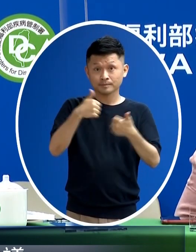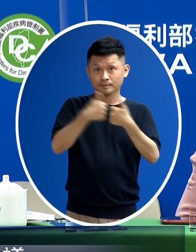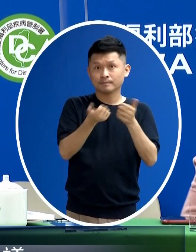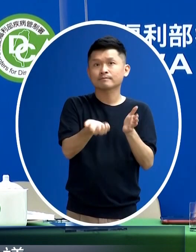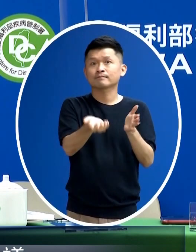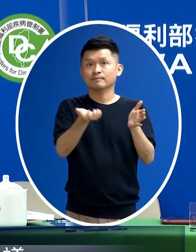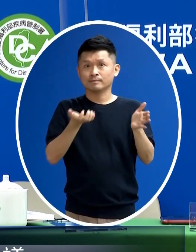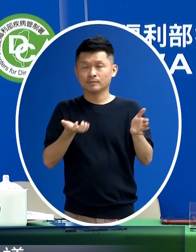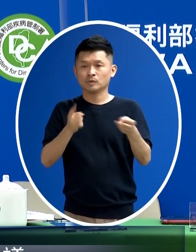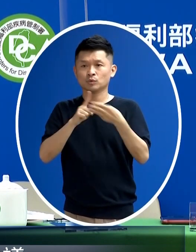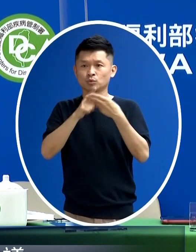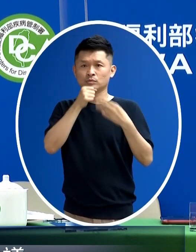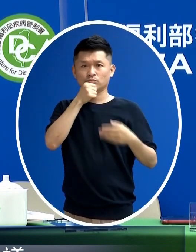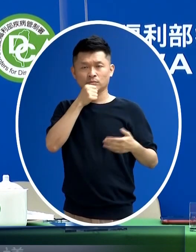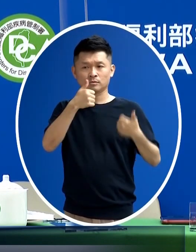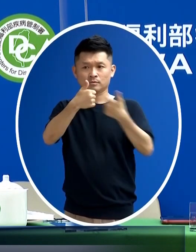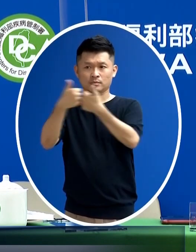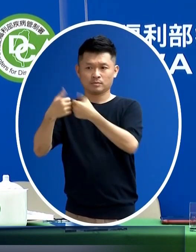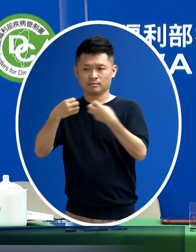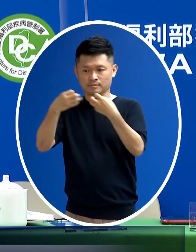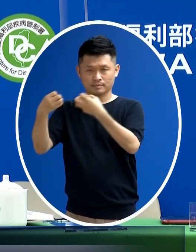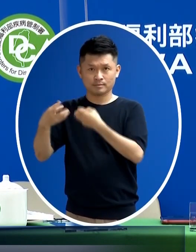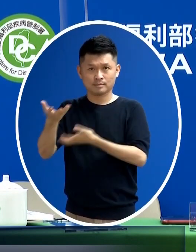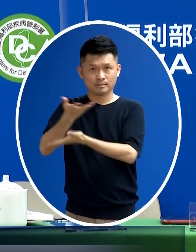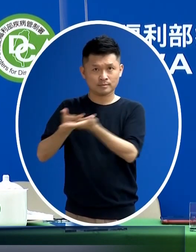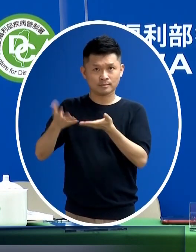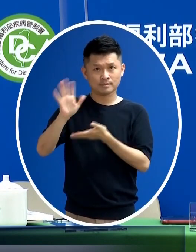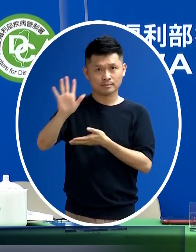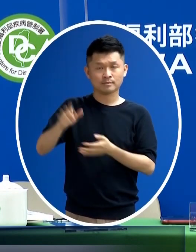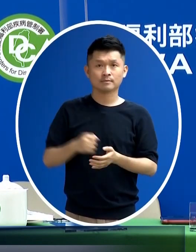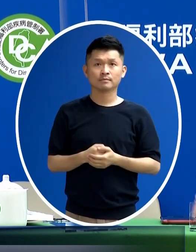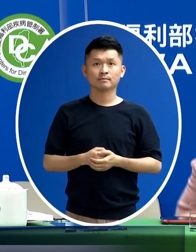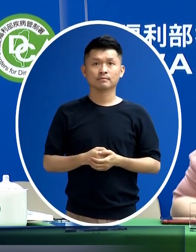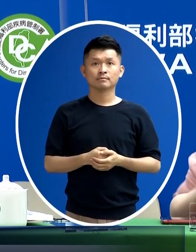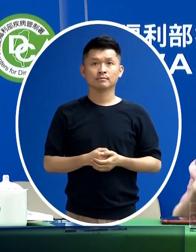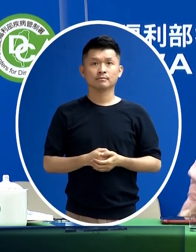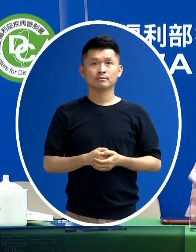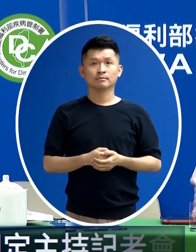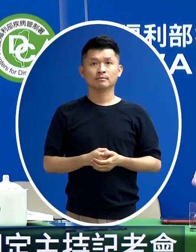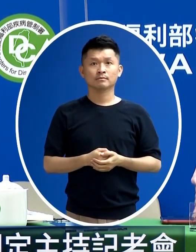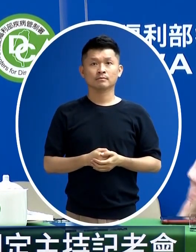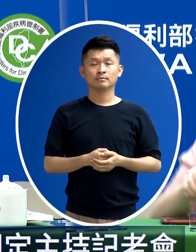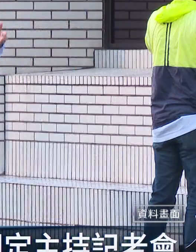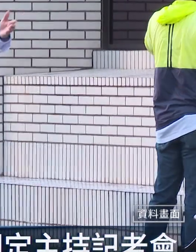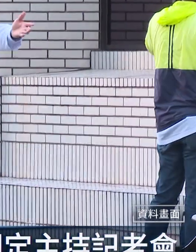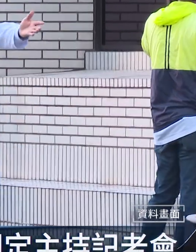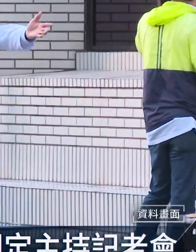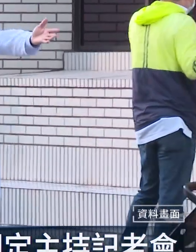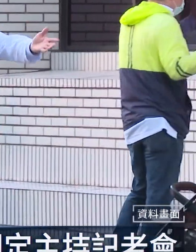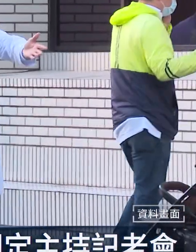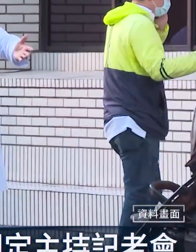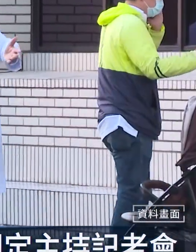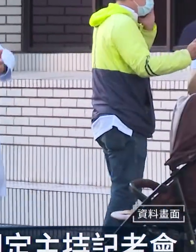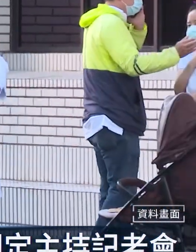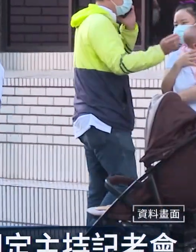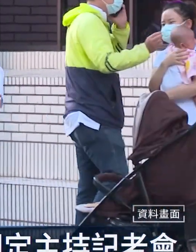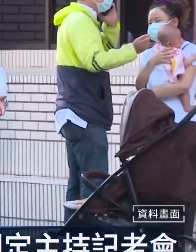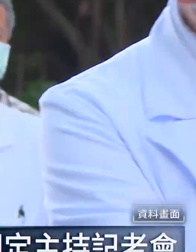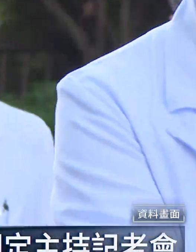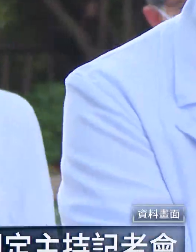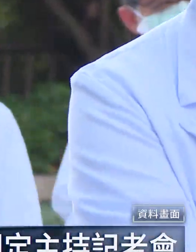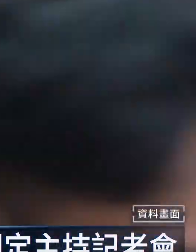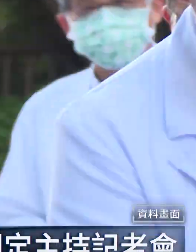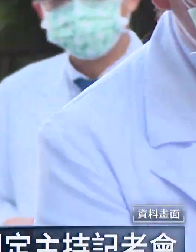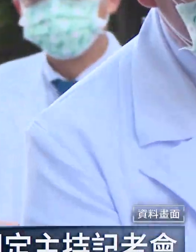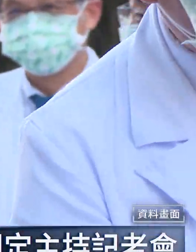前那主持会议哦，所以在这个部分并没有任何的松弛。 开会上班一如往常，